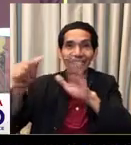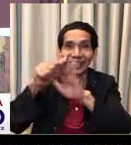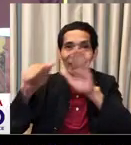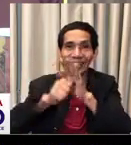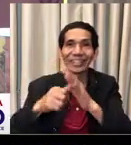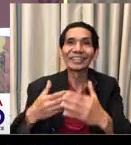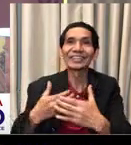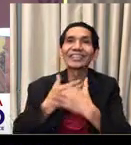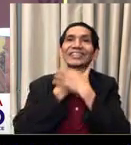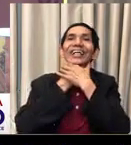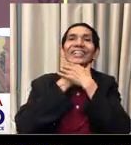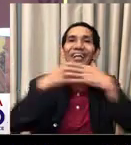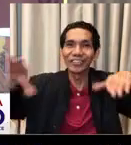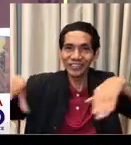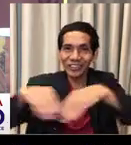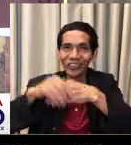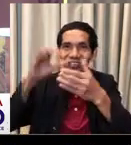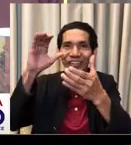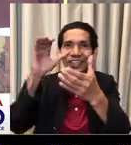Isasakal na siya.